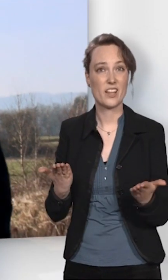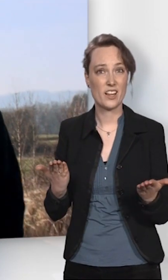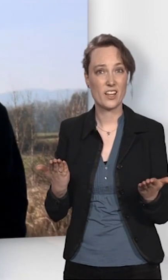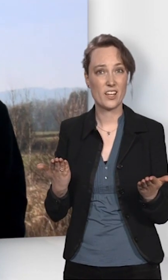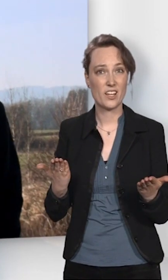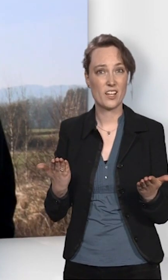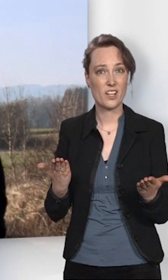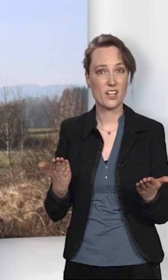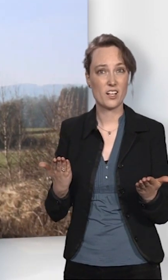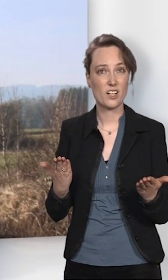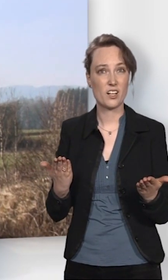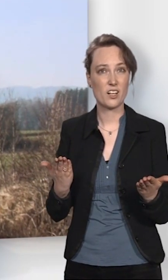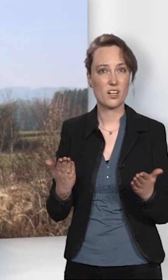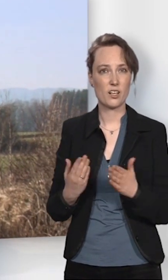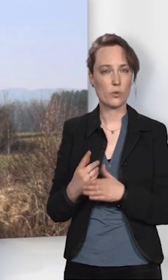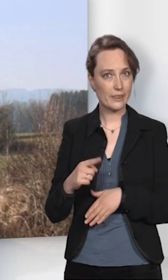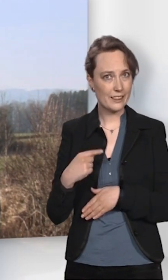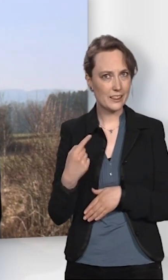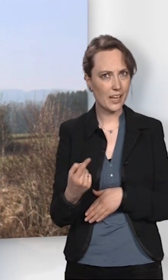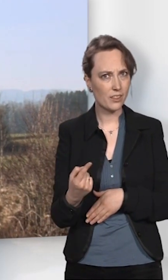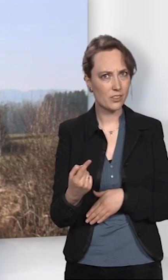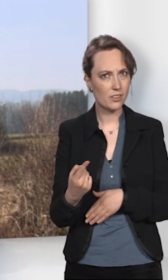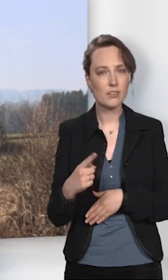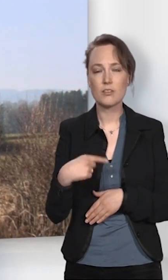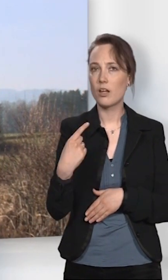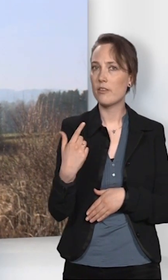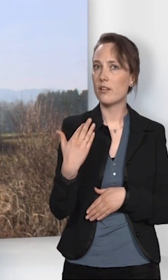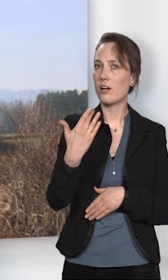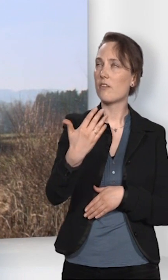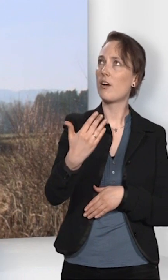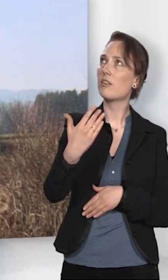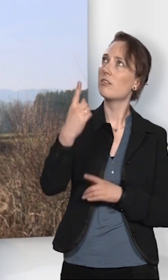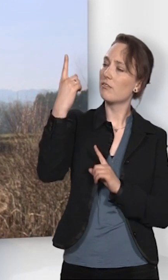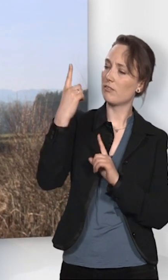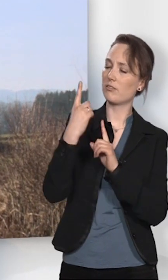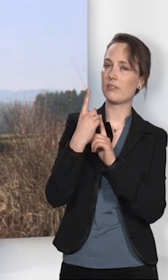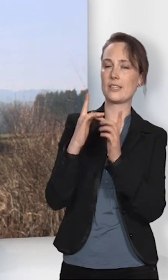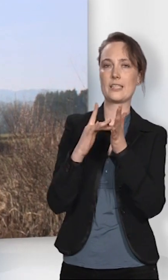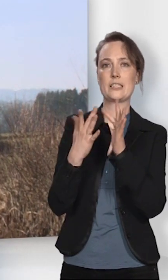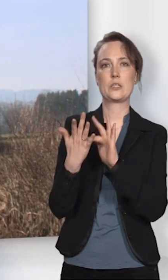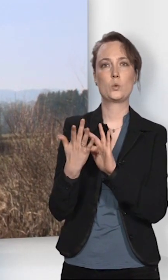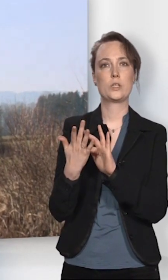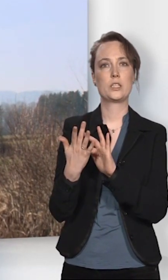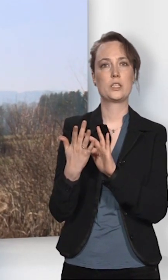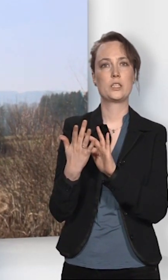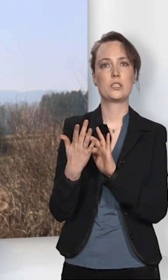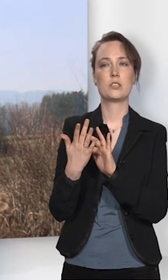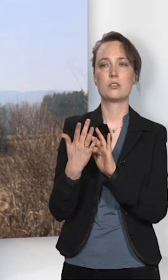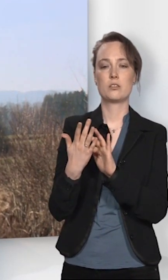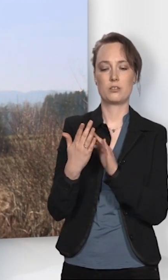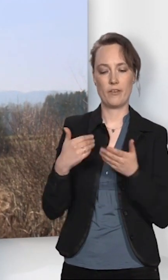Und dann kam irgendwann Christus auf dem Weg